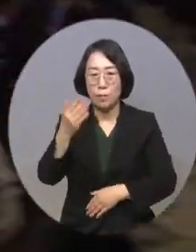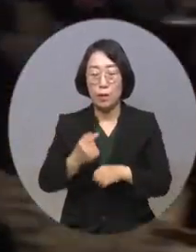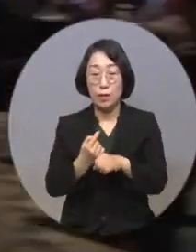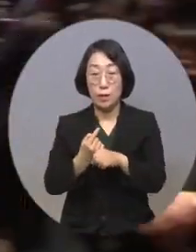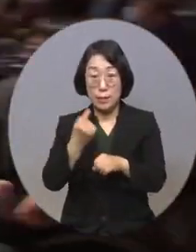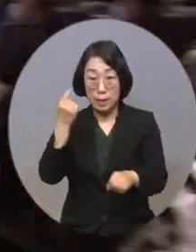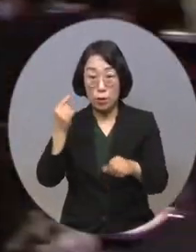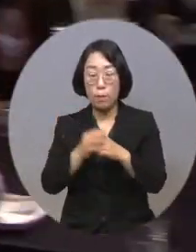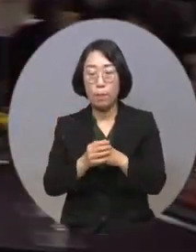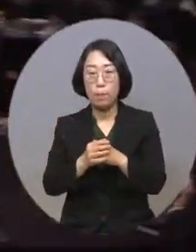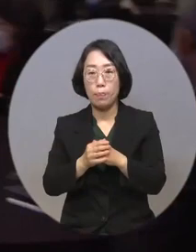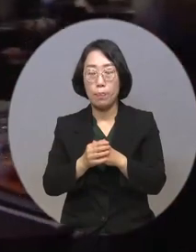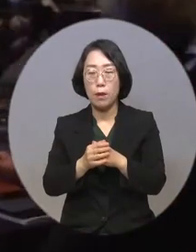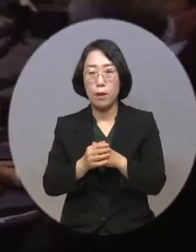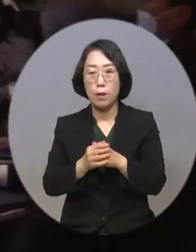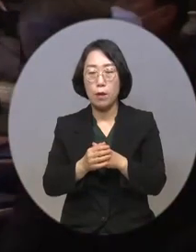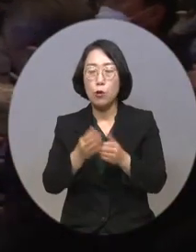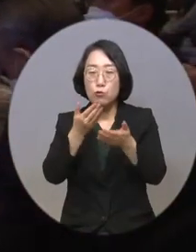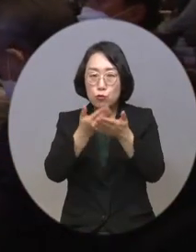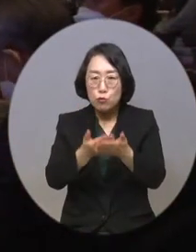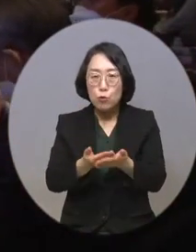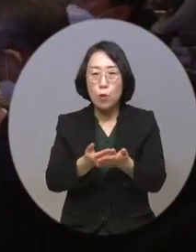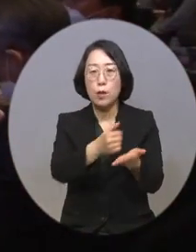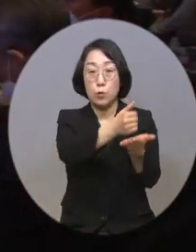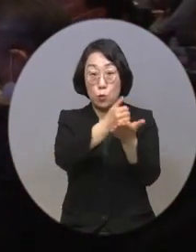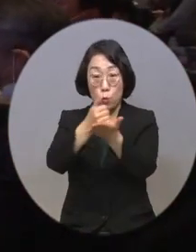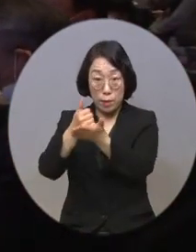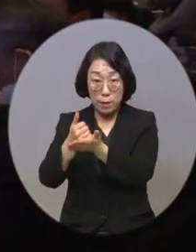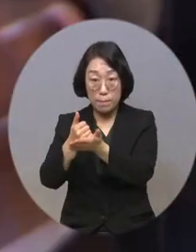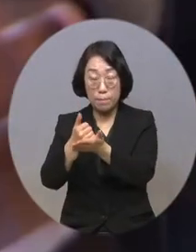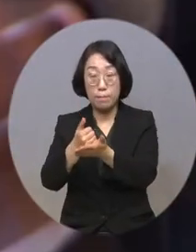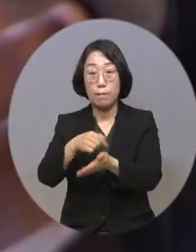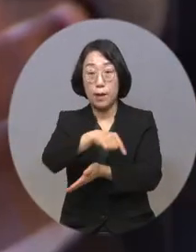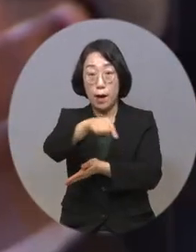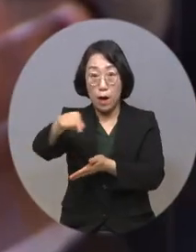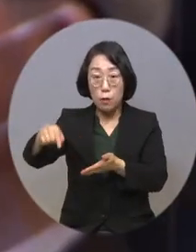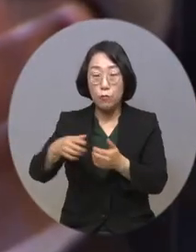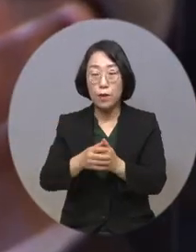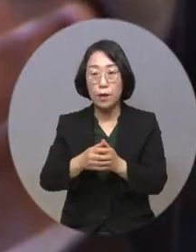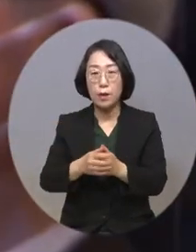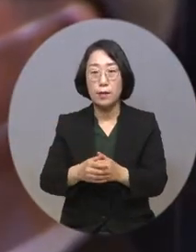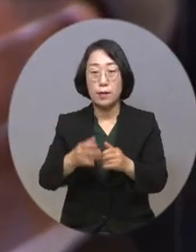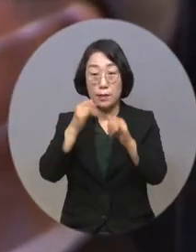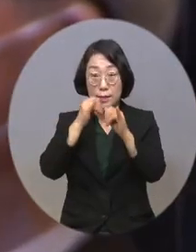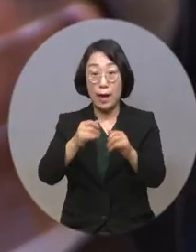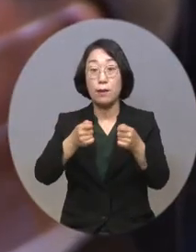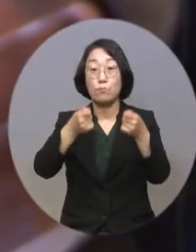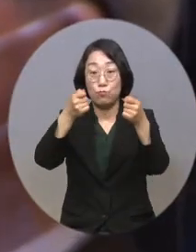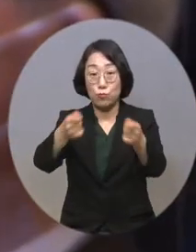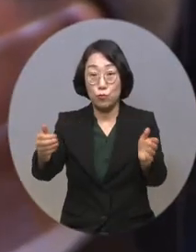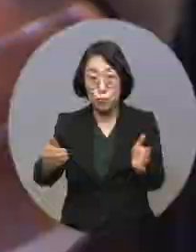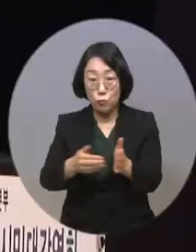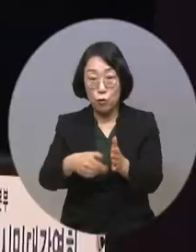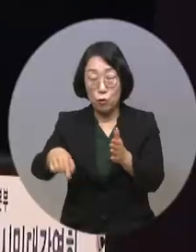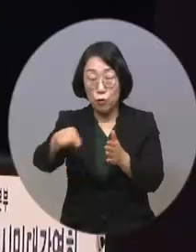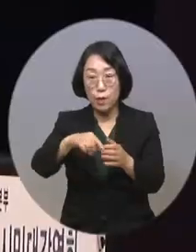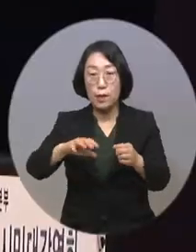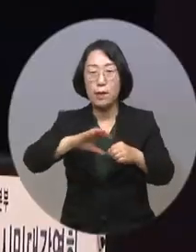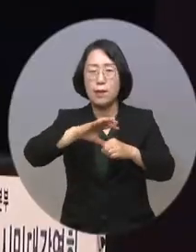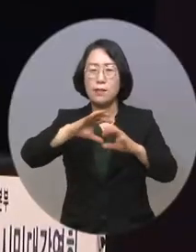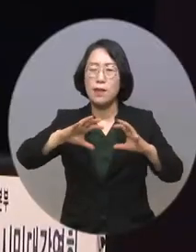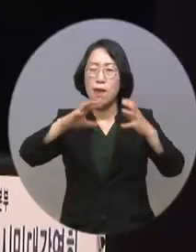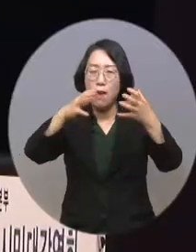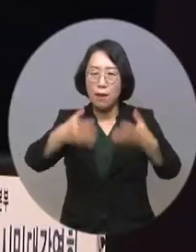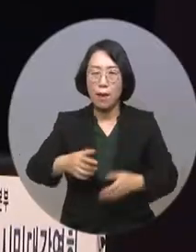대한민국의 주요 인사들이 참석한 가운데 에 중위의 대상 시상식을 개최해 있고 중에 대학에서 주최한 세계 167